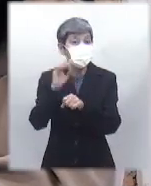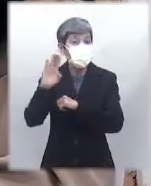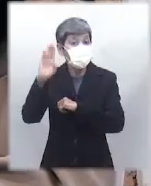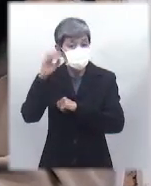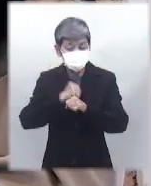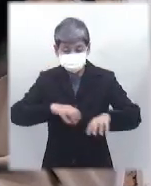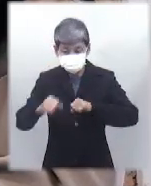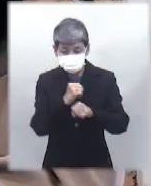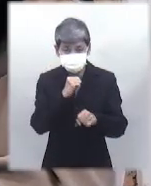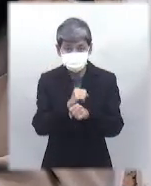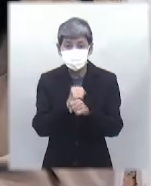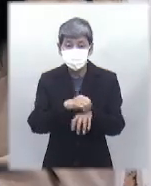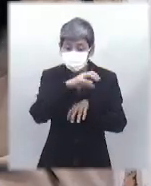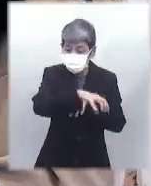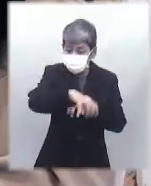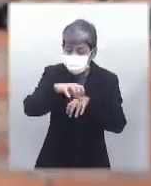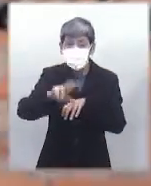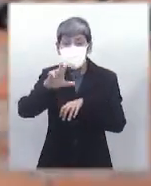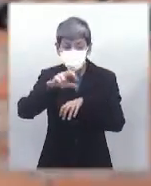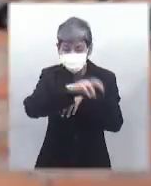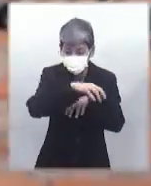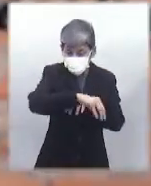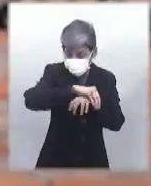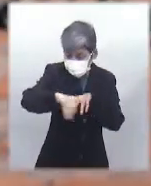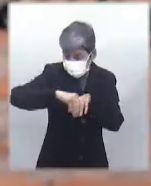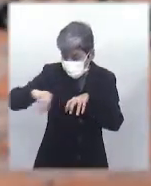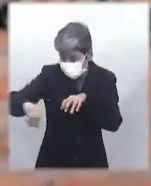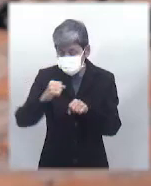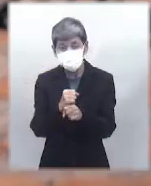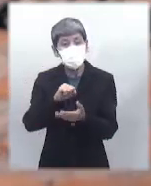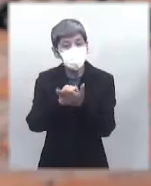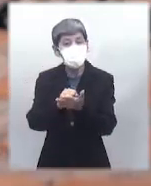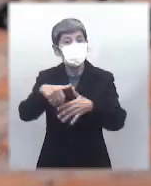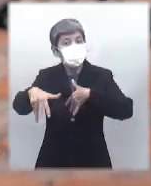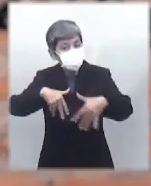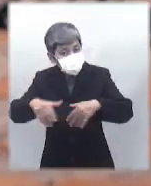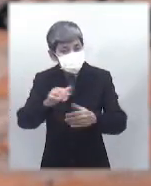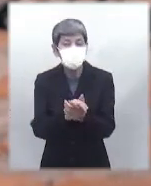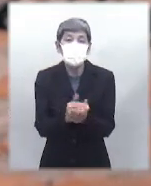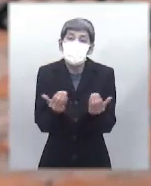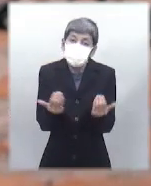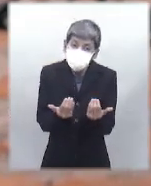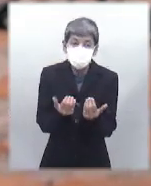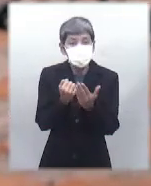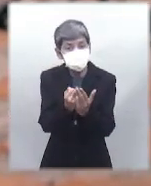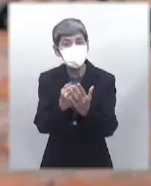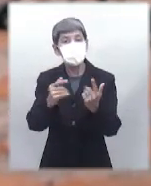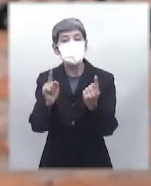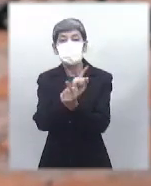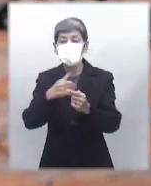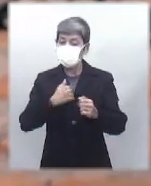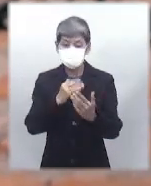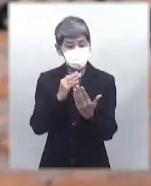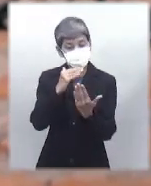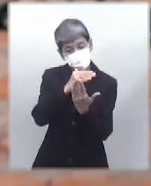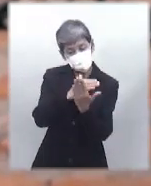บริหาร 300กว่าล้านเนี่ยมันก็ไม่น้อยนะใช่ไหมแล้วยังถึงเรื่องงานสังคมอีกเรื่องลูกตัวเองอีกเรื่องครอบครัวงั้นทำไมผมมาร้าน